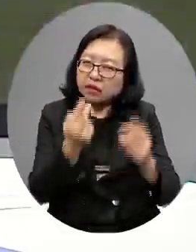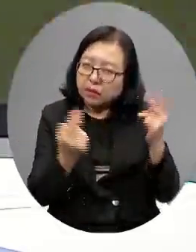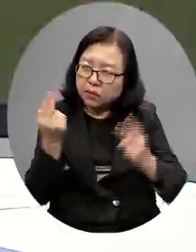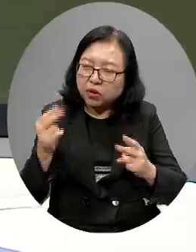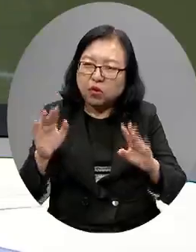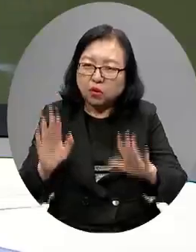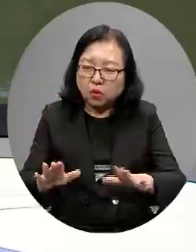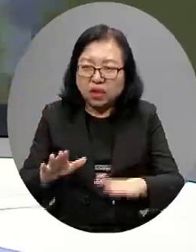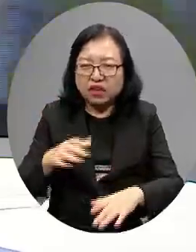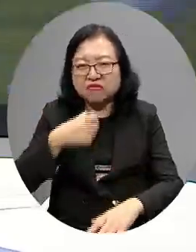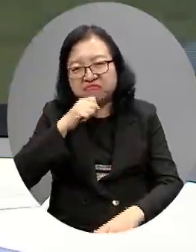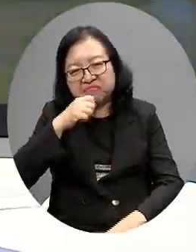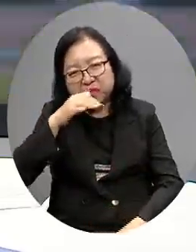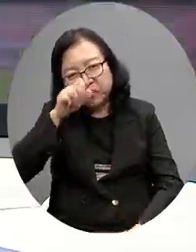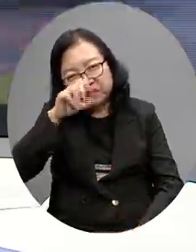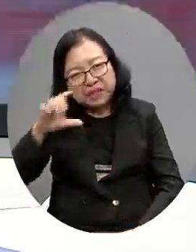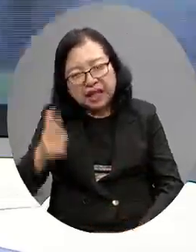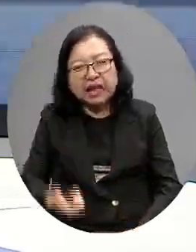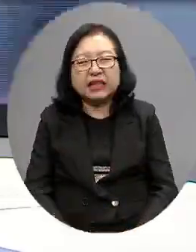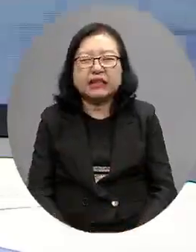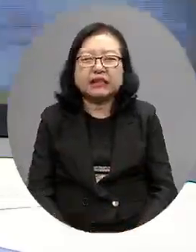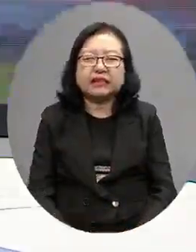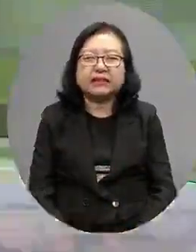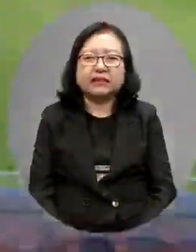이승준 기자가 보도합니다